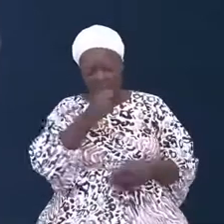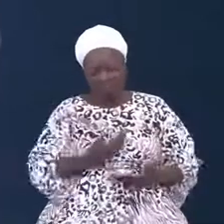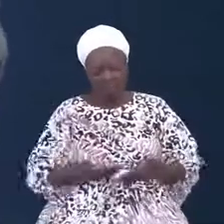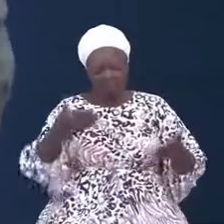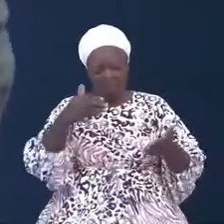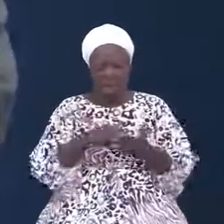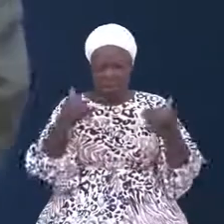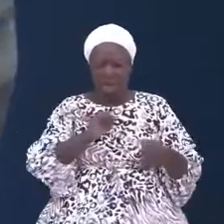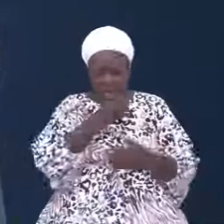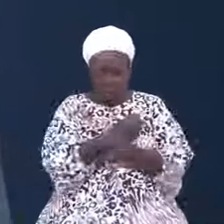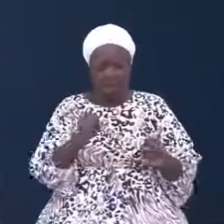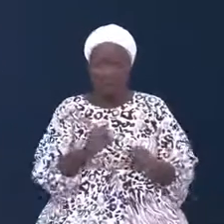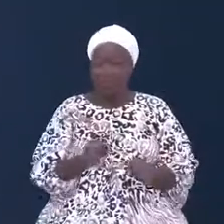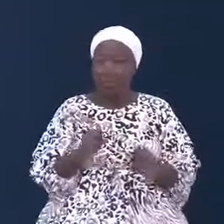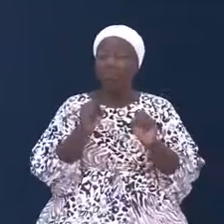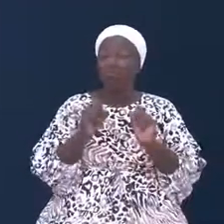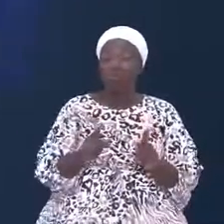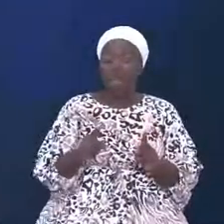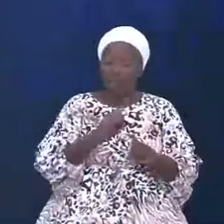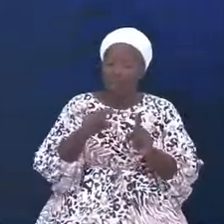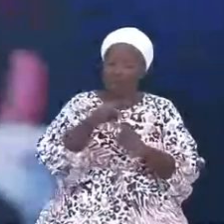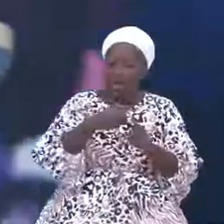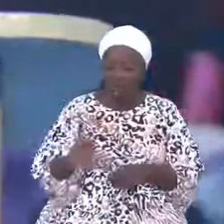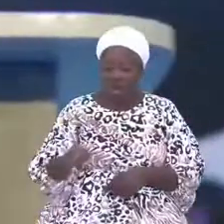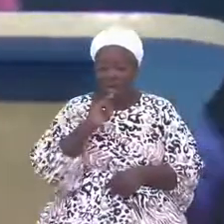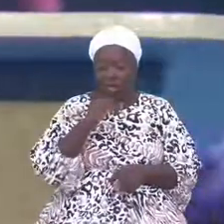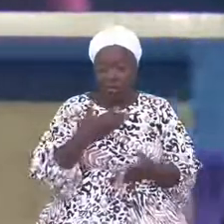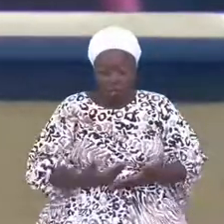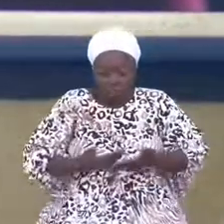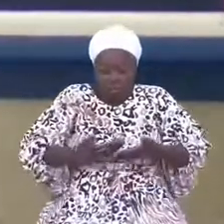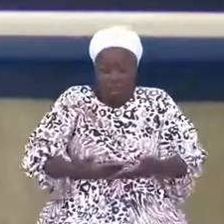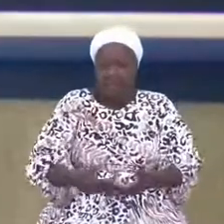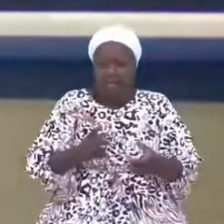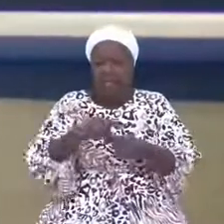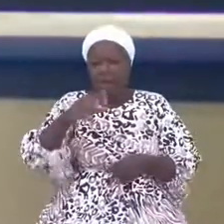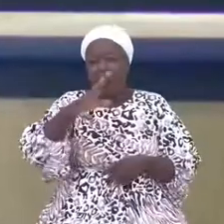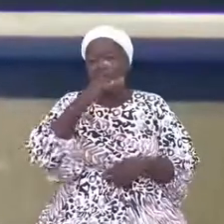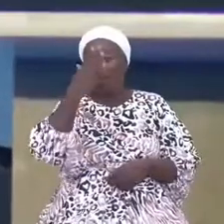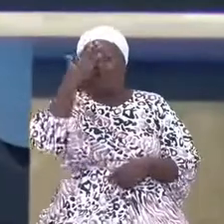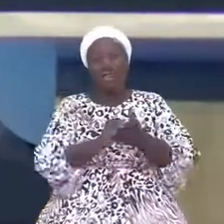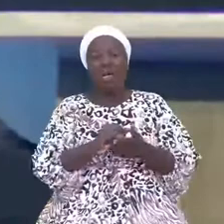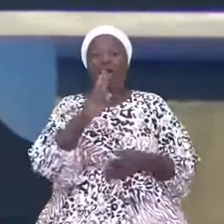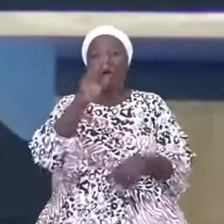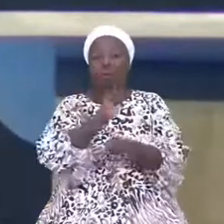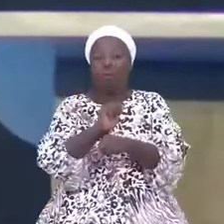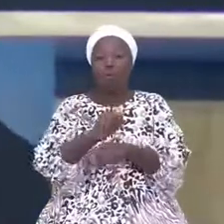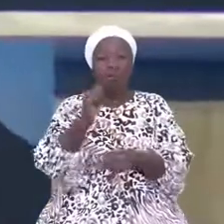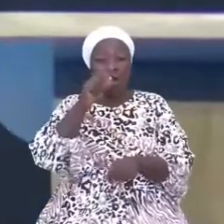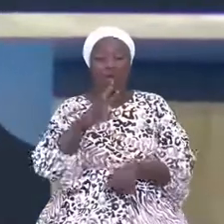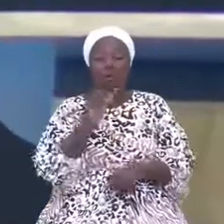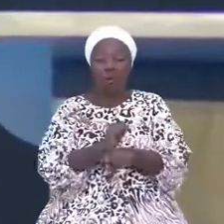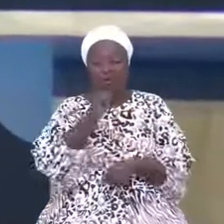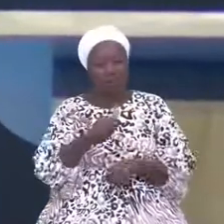laisser là-bas. Ah, je suis né de nouveau maintenant. Alors, quand l'enfant naît, la mère sait que